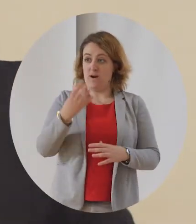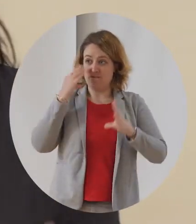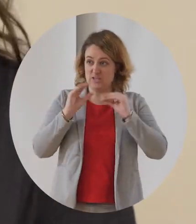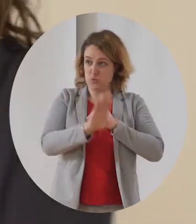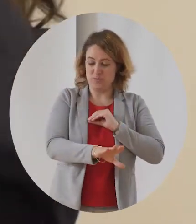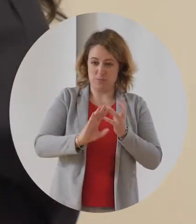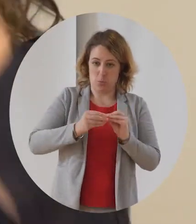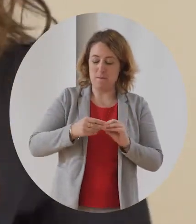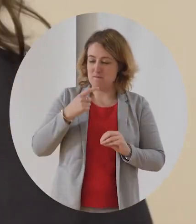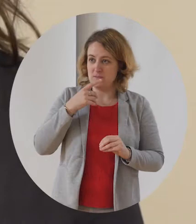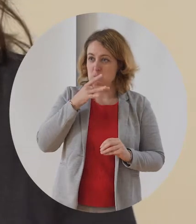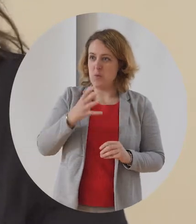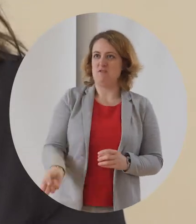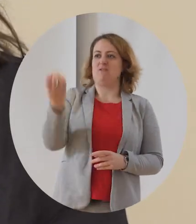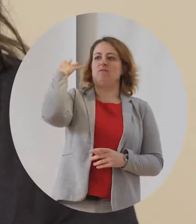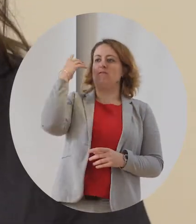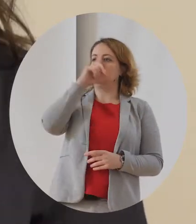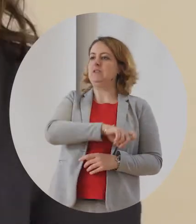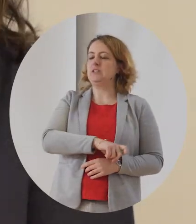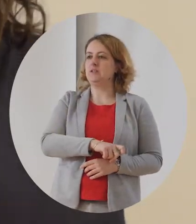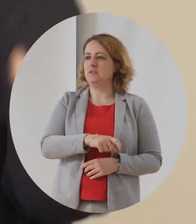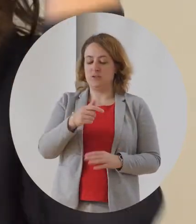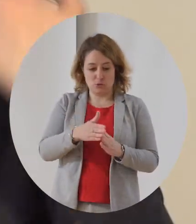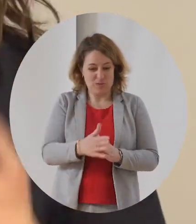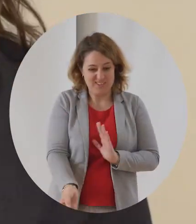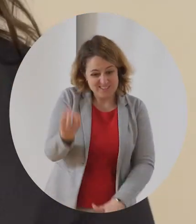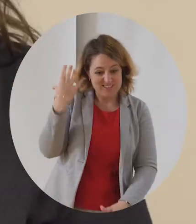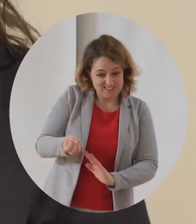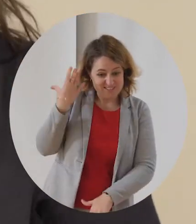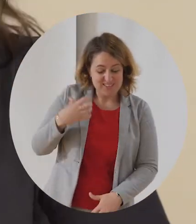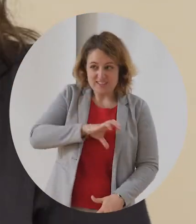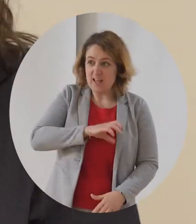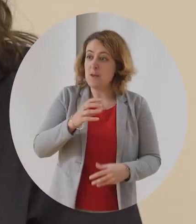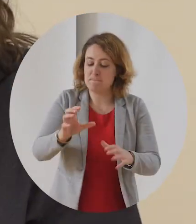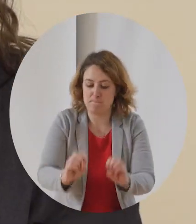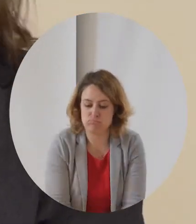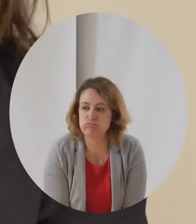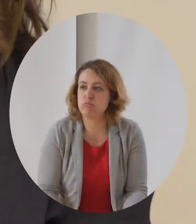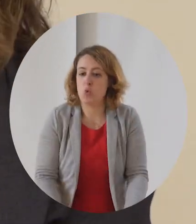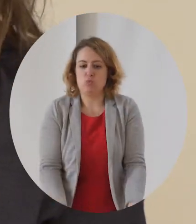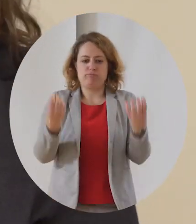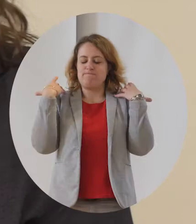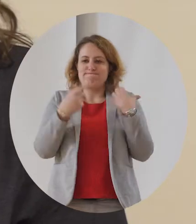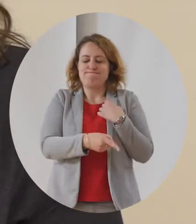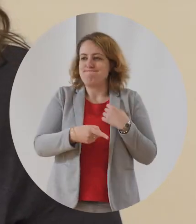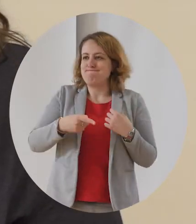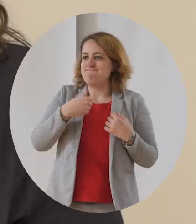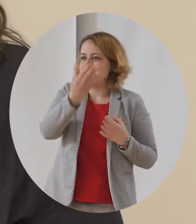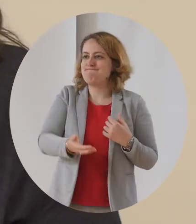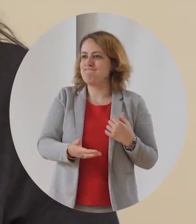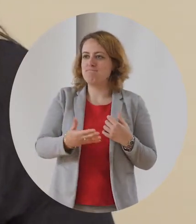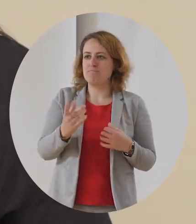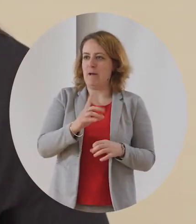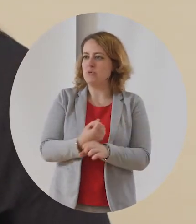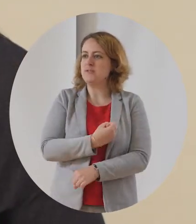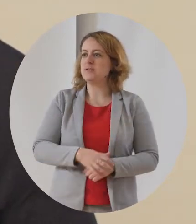c'est difficile. Le ballon va rester devant, et d'essayer de le lancer derrière, que ce soit entre les jambes, que ce soit en hauteur, et ben